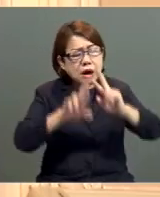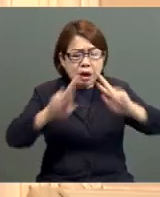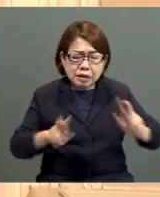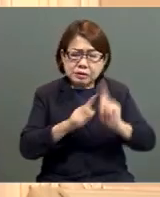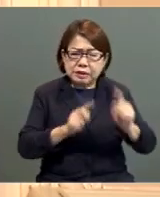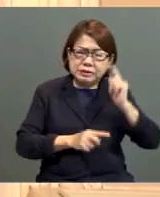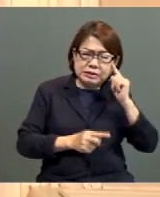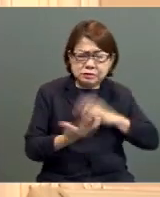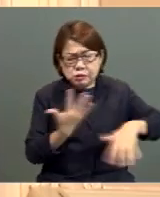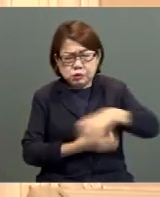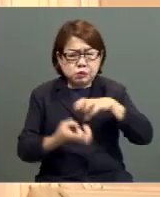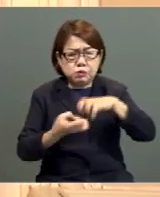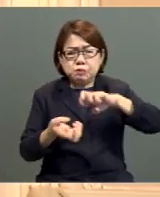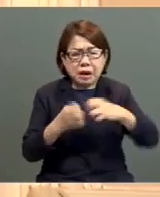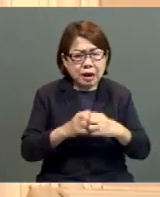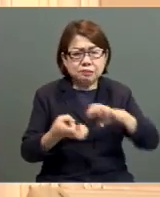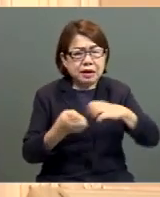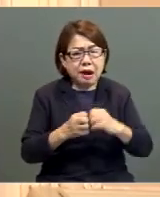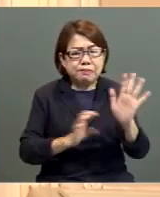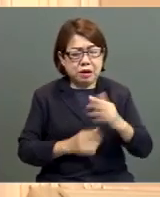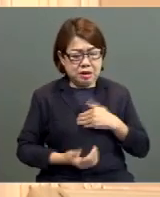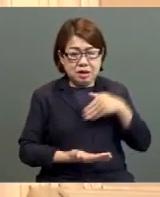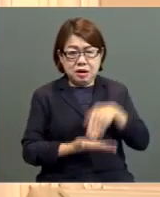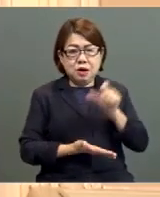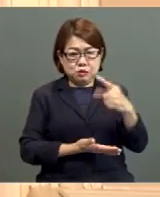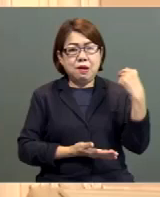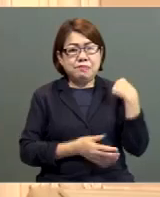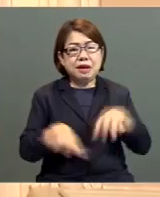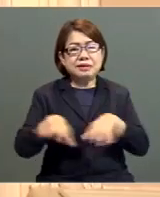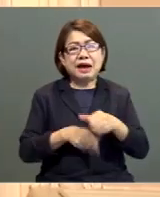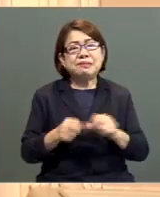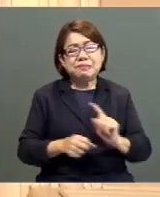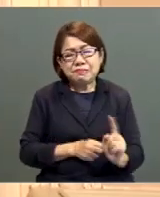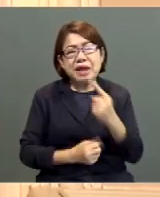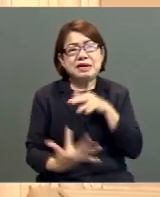หรือสร้างความขัดแย้งสบคได้จัดให้มีระบบการสื่อสารที่เป็นเอก